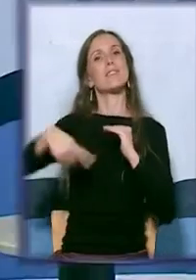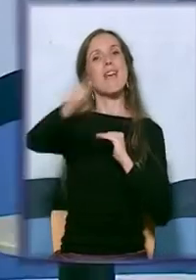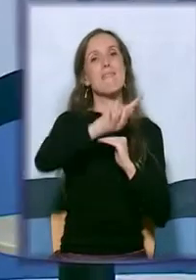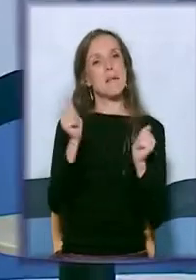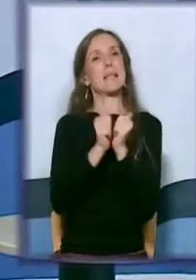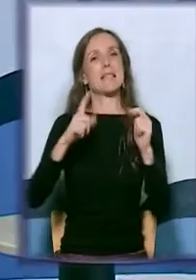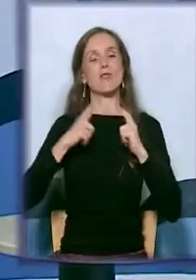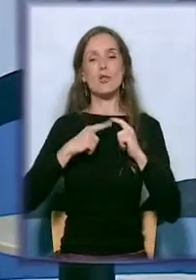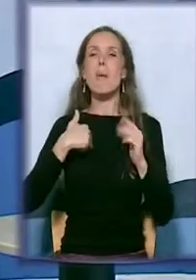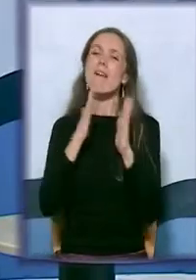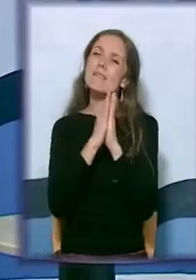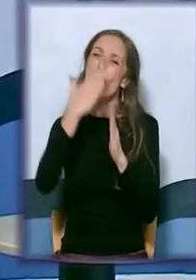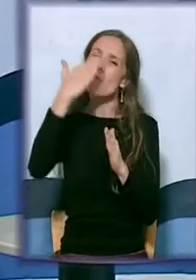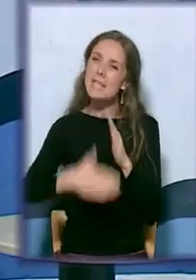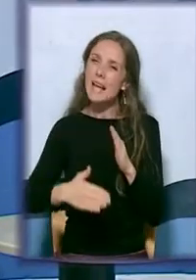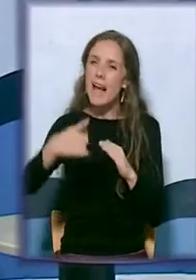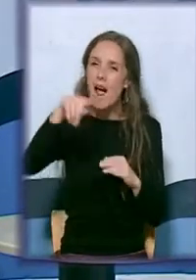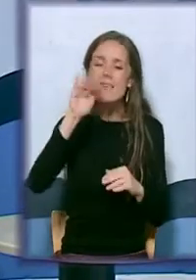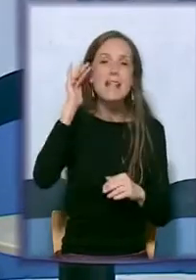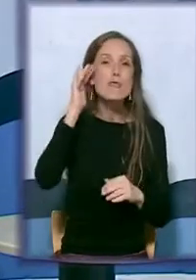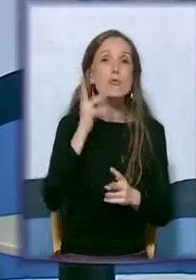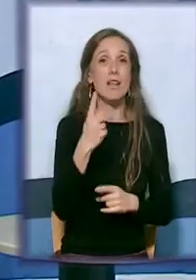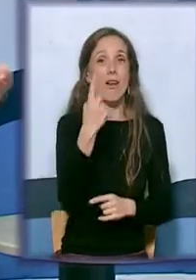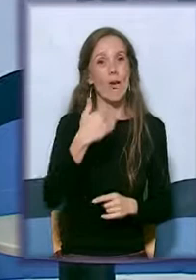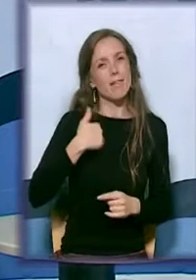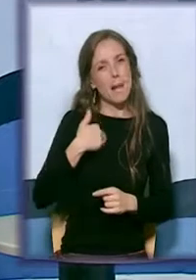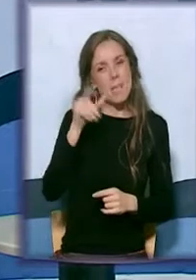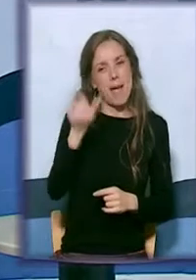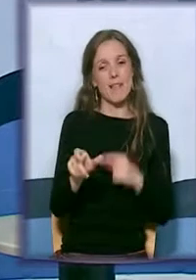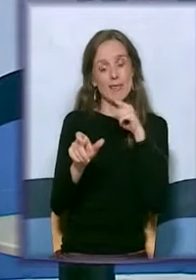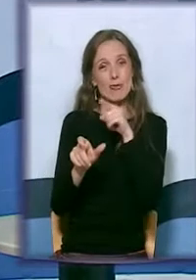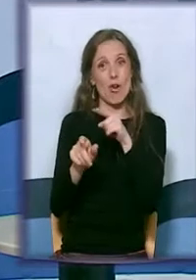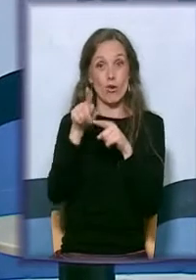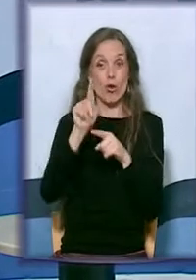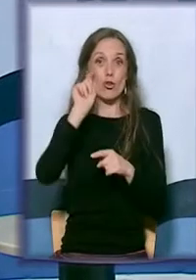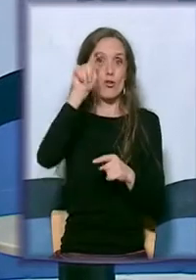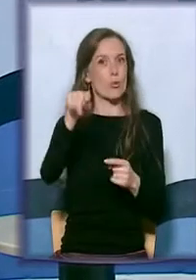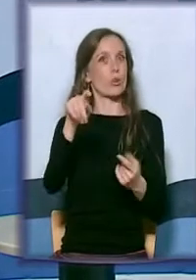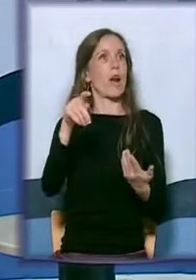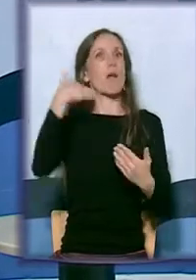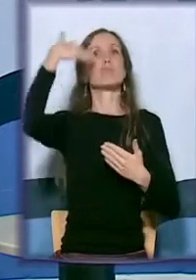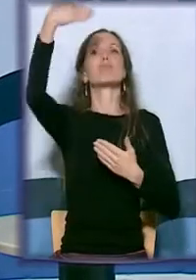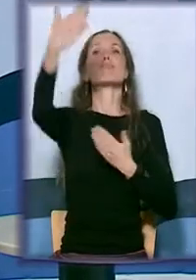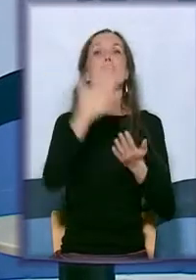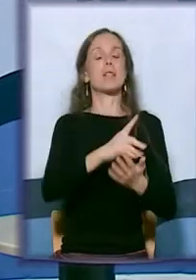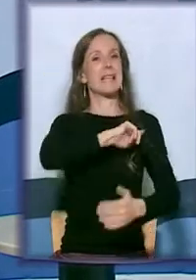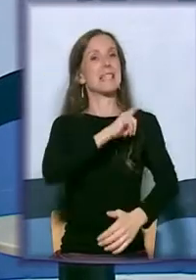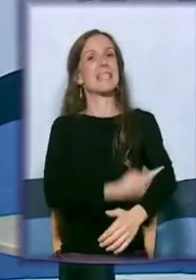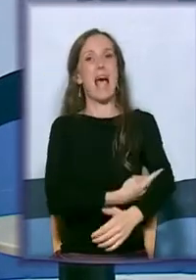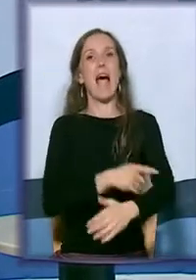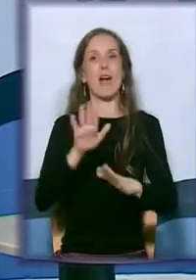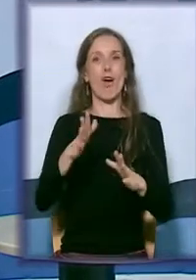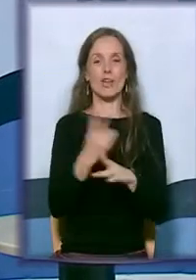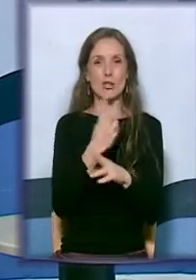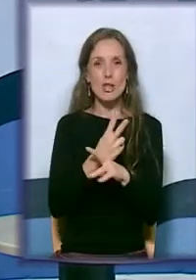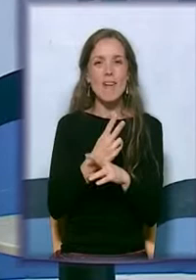kraj, poslušajte kako upravo jedan mladi čovek koji će sutra upravo biti snaga ove zemlje razmišlja o svojim starima i